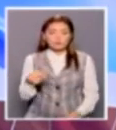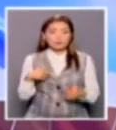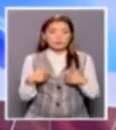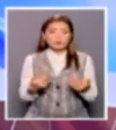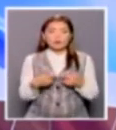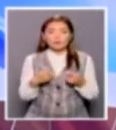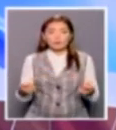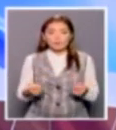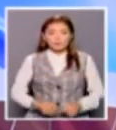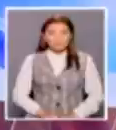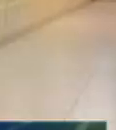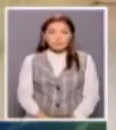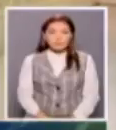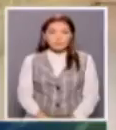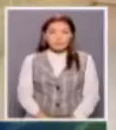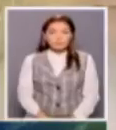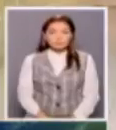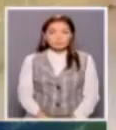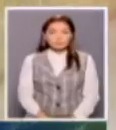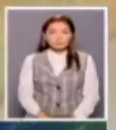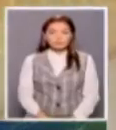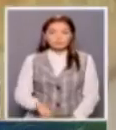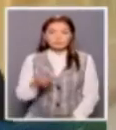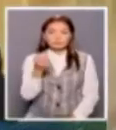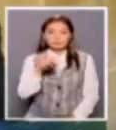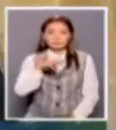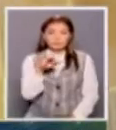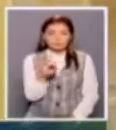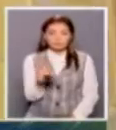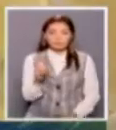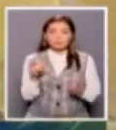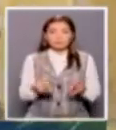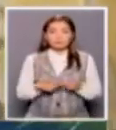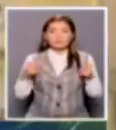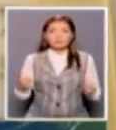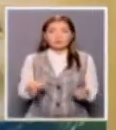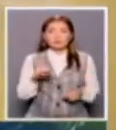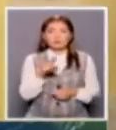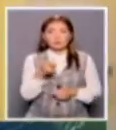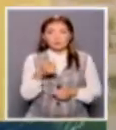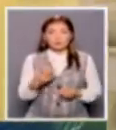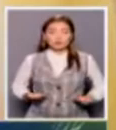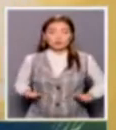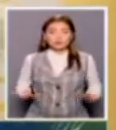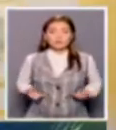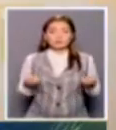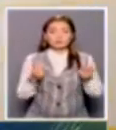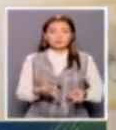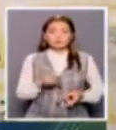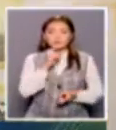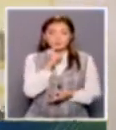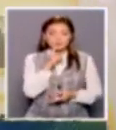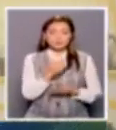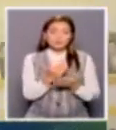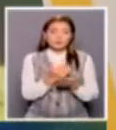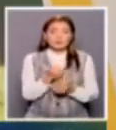ұсынды? Тілші баяндасын. Қадыр түнінде дүние дидарын ашқан Қадыр Өтегенұлының өмір жолына кескін келбетіне